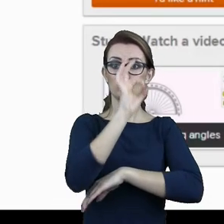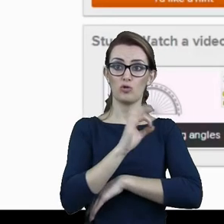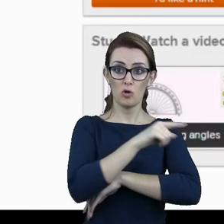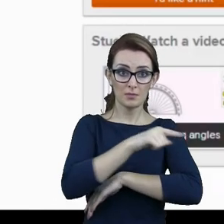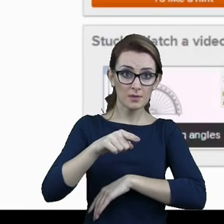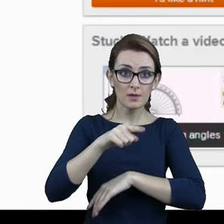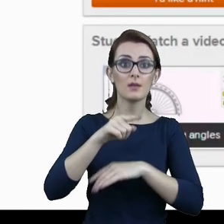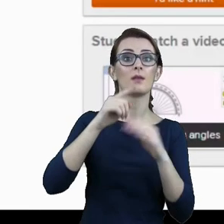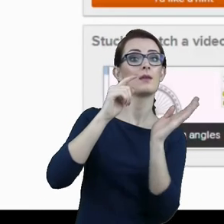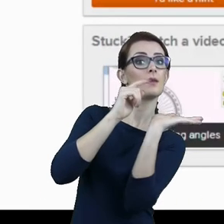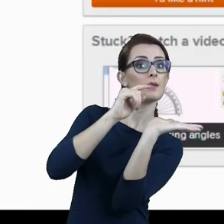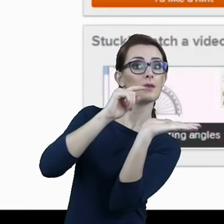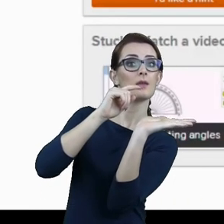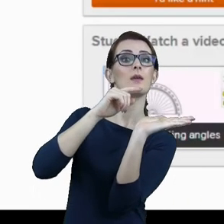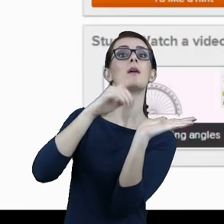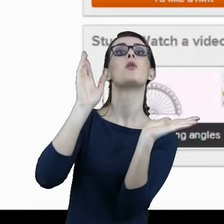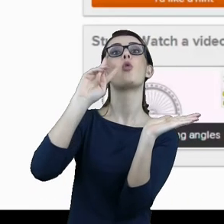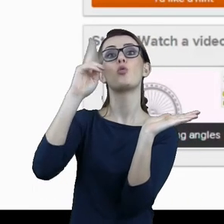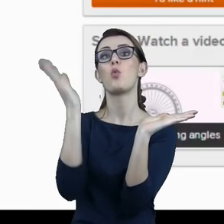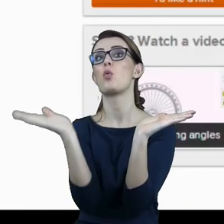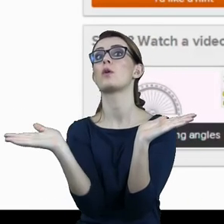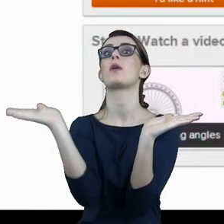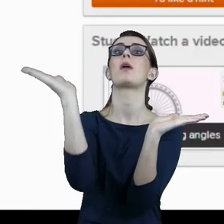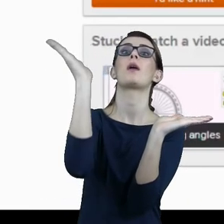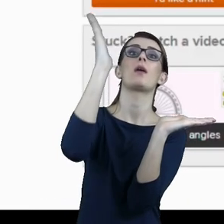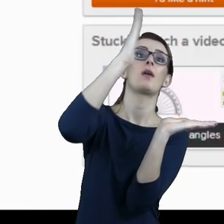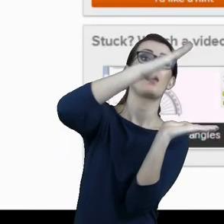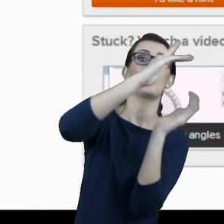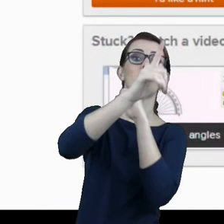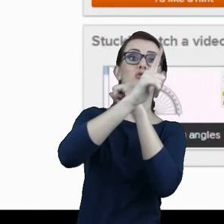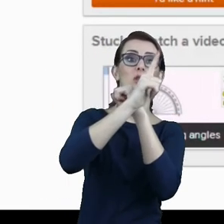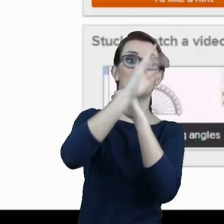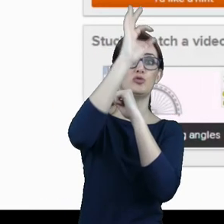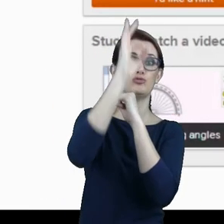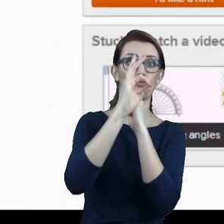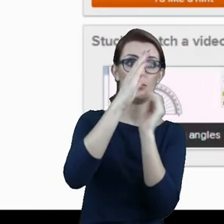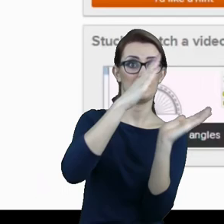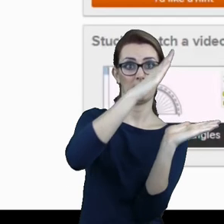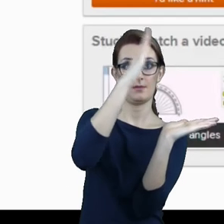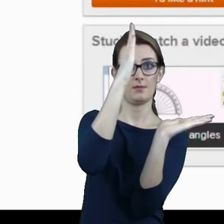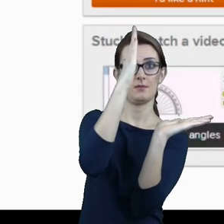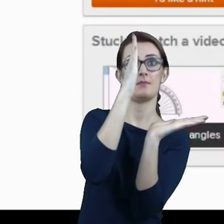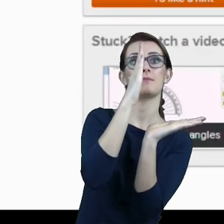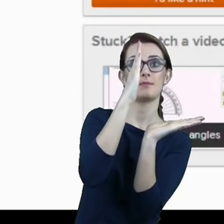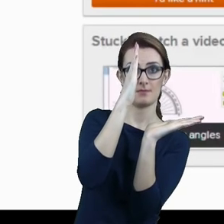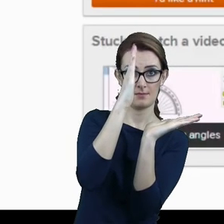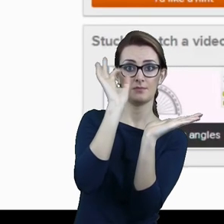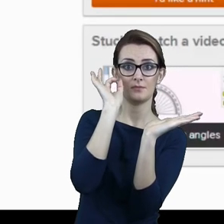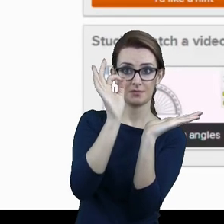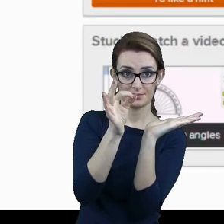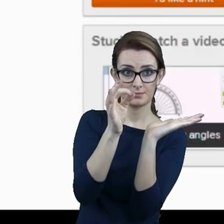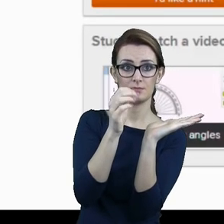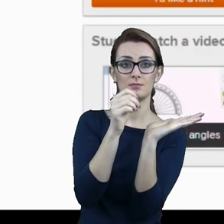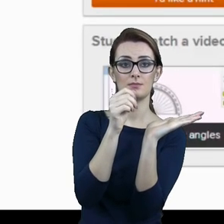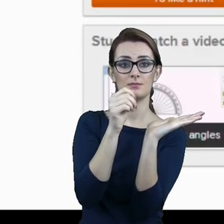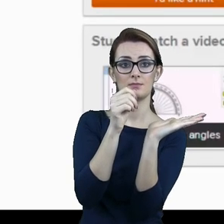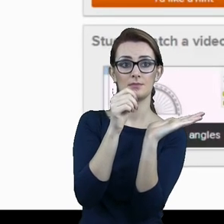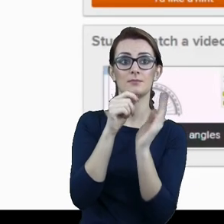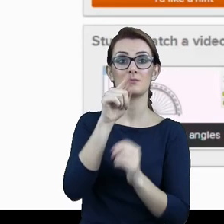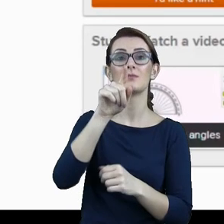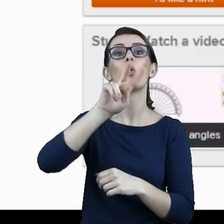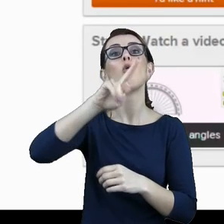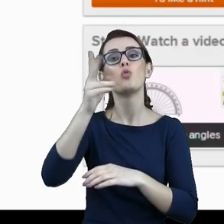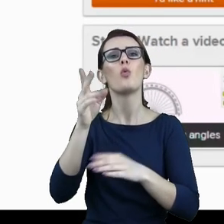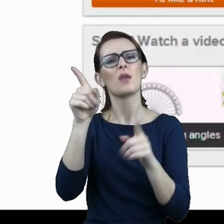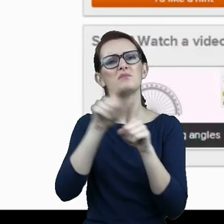przecinał 0 stopni i dotykał ten punkt wierzchołka. I drugie ramię ustawiam na 70 stopni, czyli